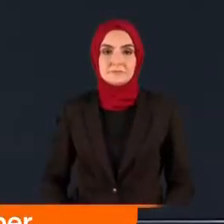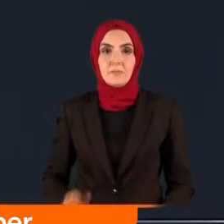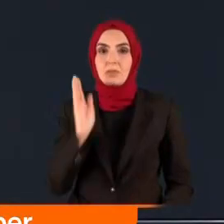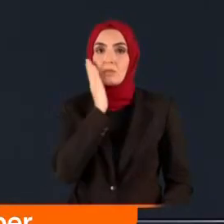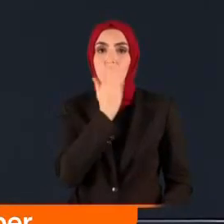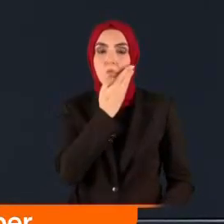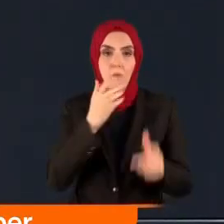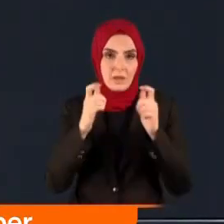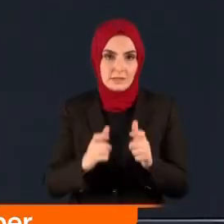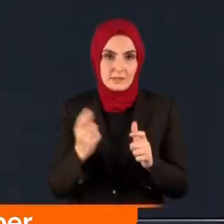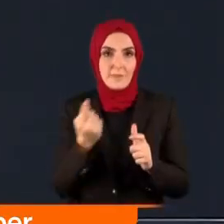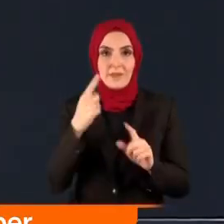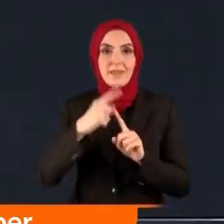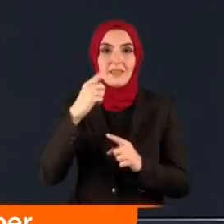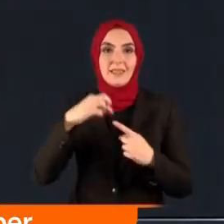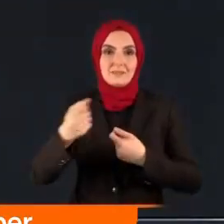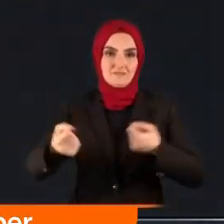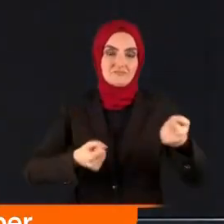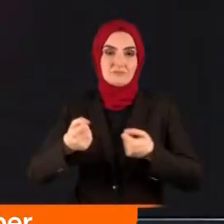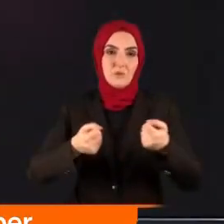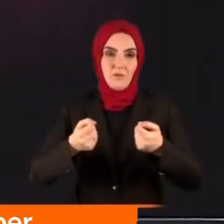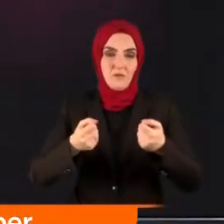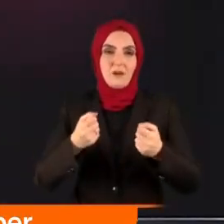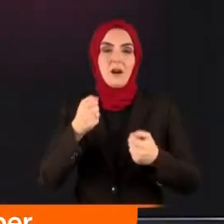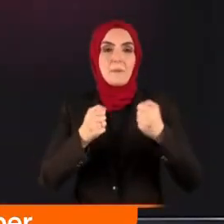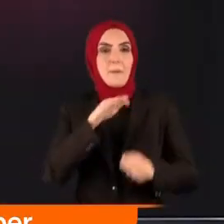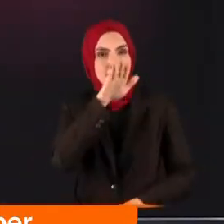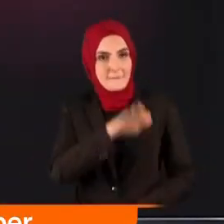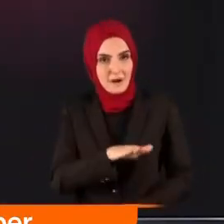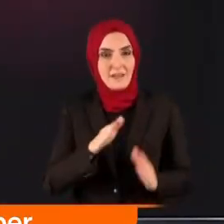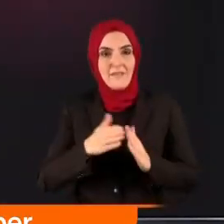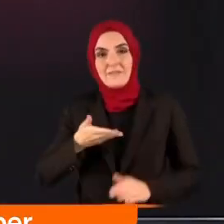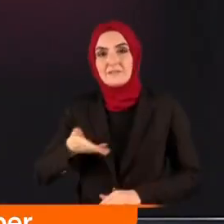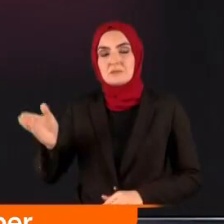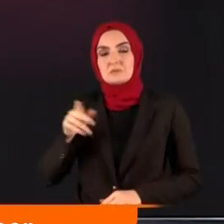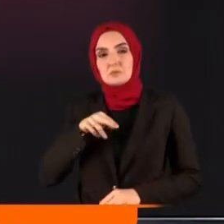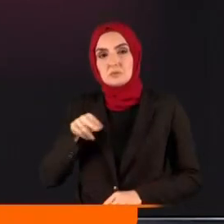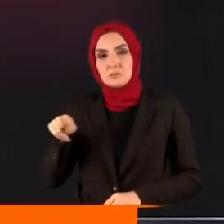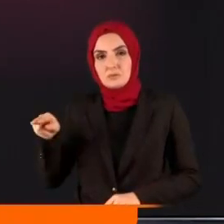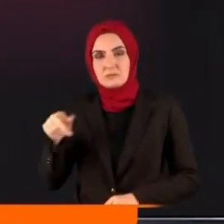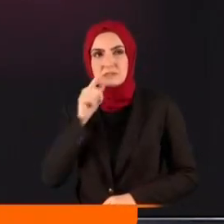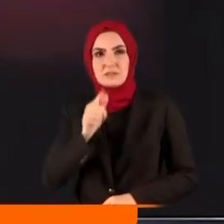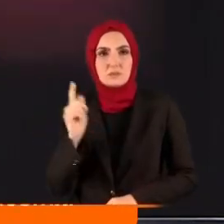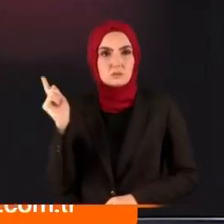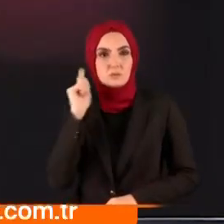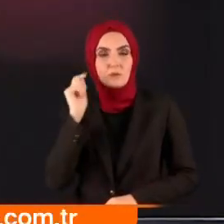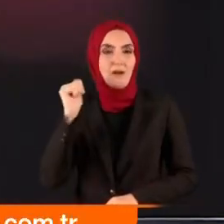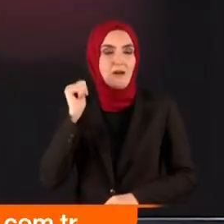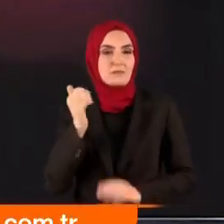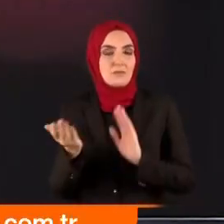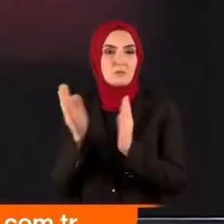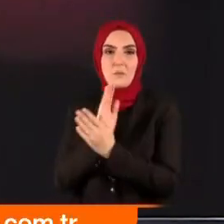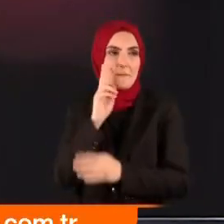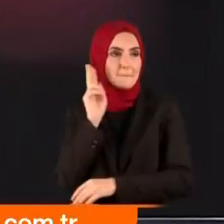Tokat'ta bir tır şoförü aracını park etmiş, evine doğru yürüyordu. Gelen sesler üzerine arkasına döndüğünde tırın yokuş aşağı